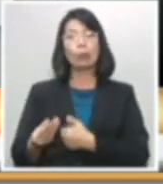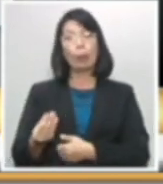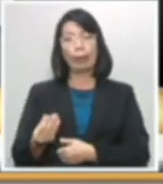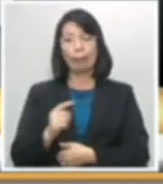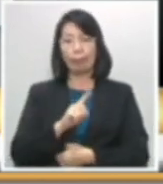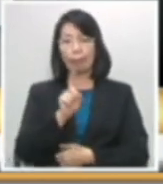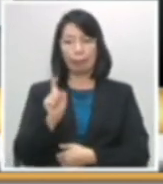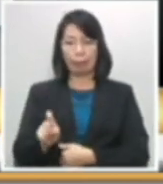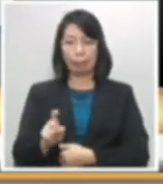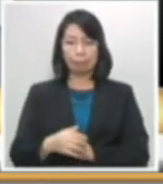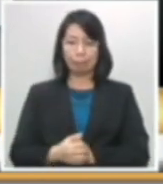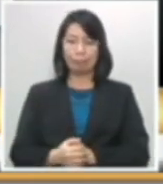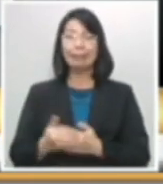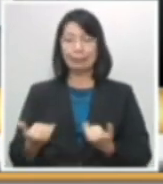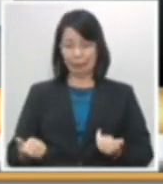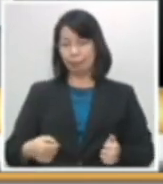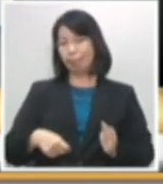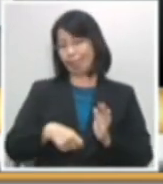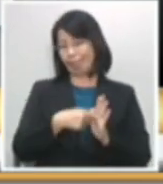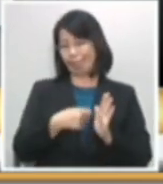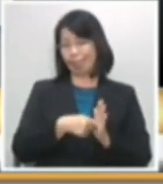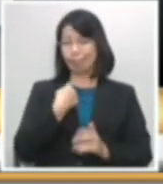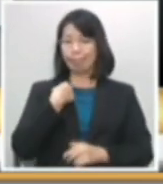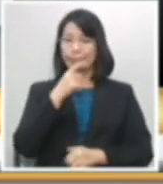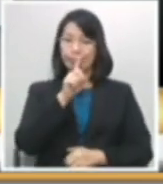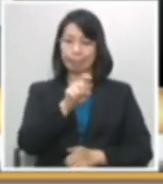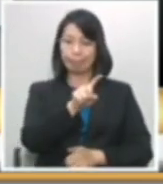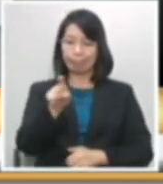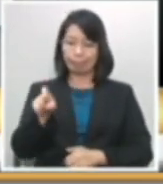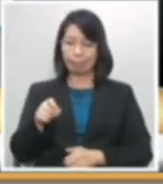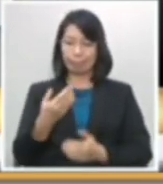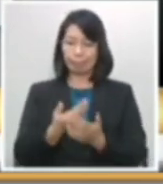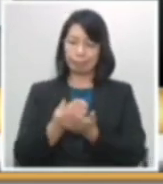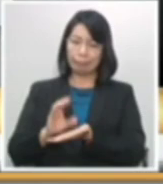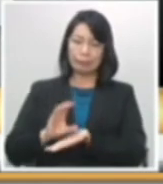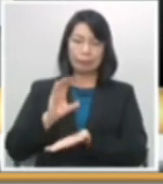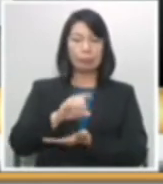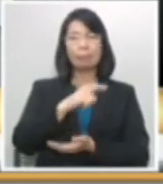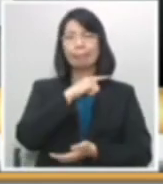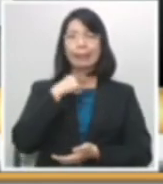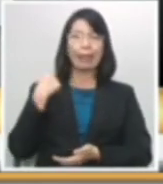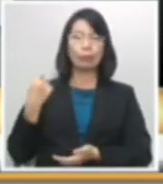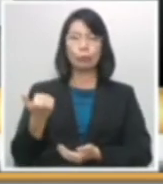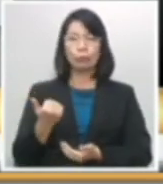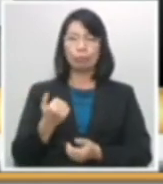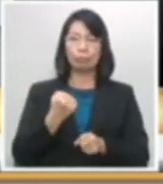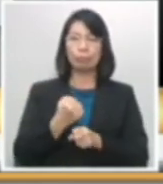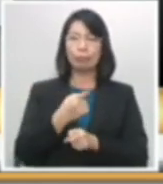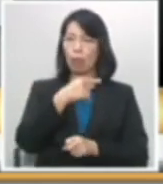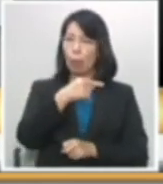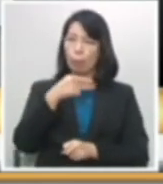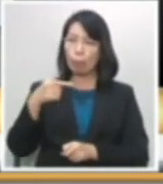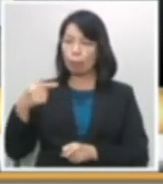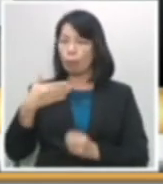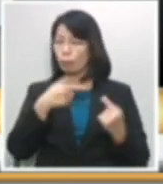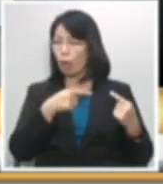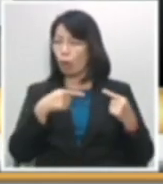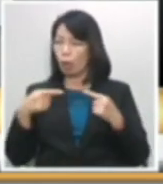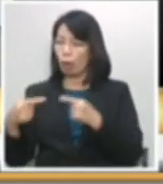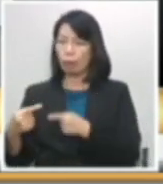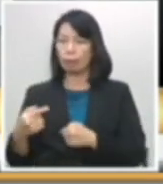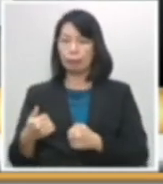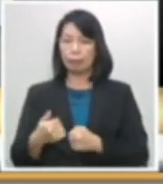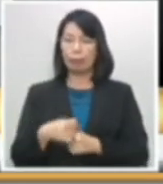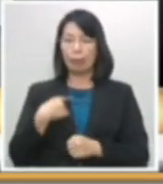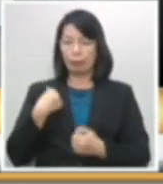ตุที่บอกว่าทำไมท่านถึงได้ทำงบขาดดุลมาทุกปีที่อยู่แล้วก็จะขาดดุลไปเรื่อยๆแล้วมันจะร